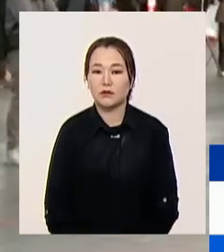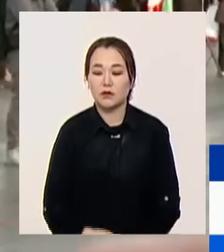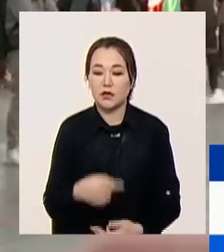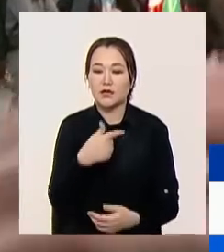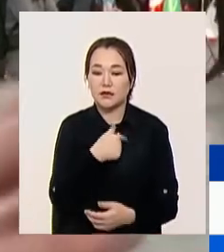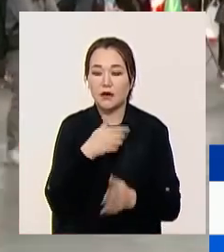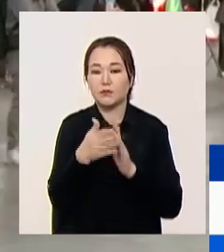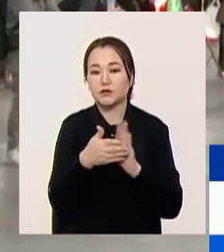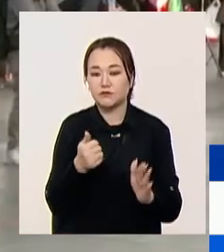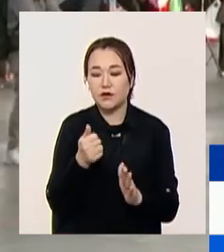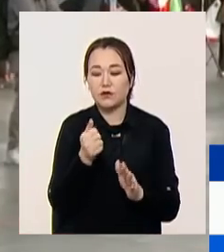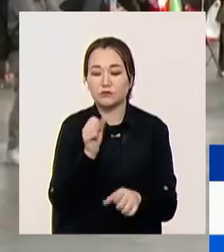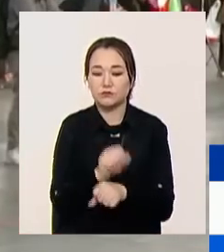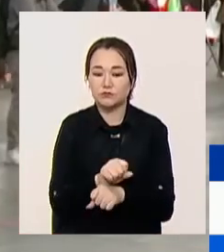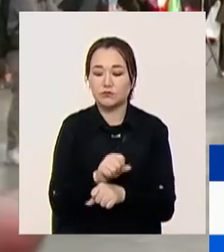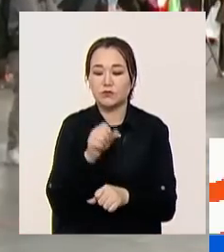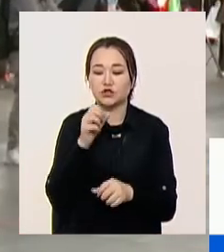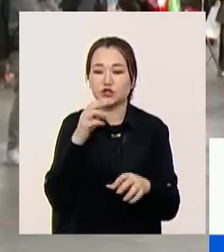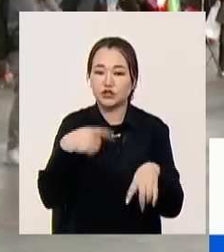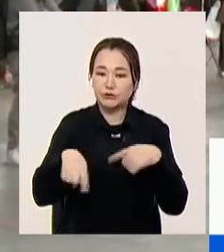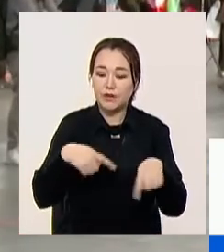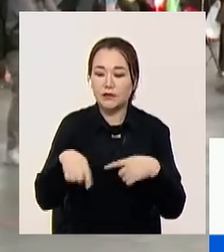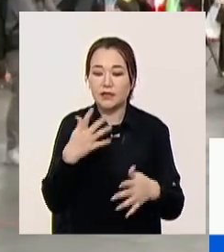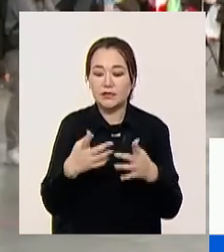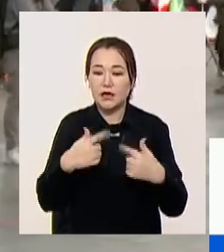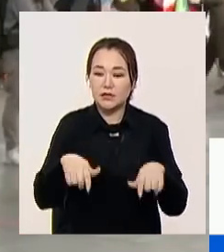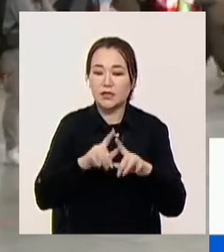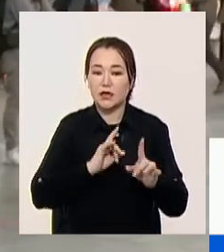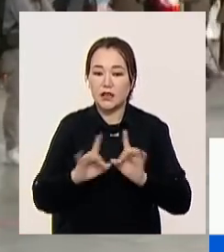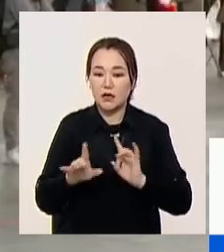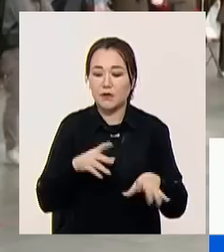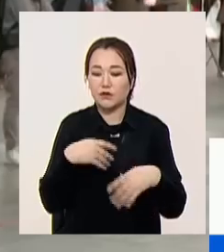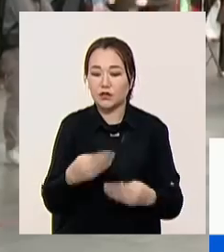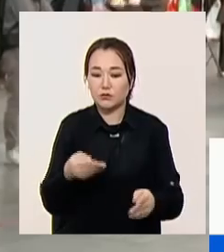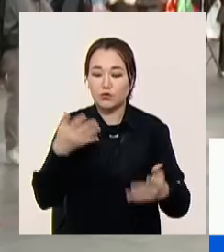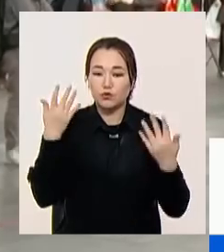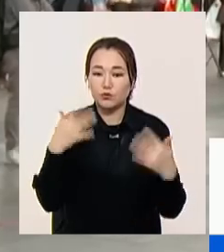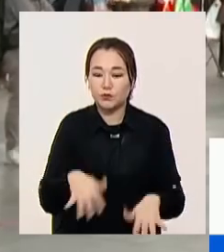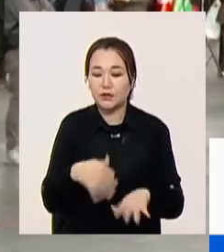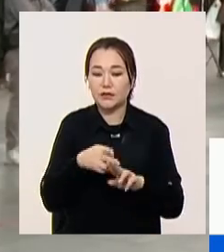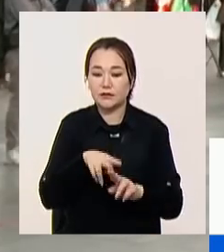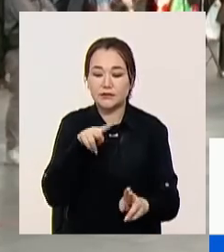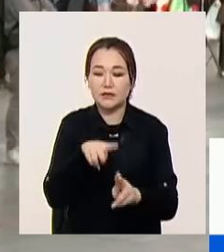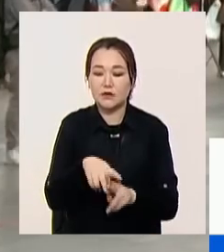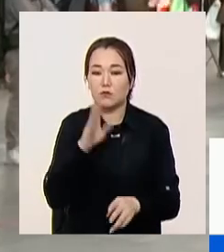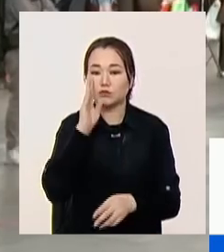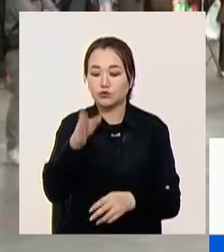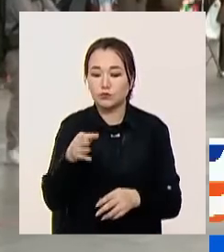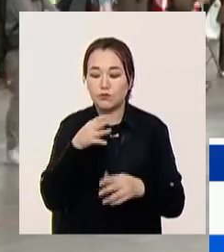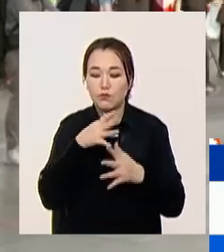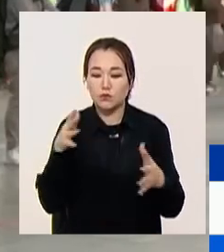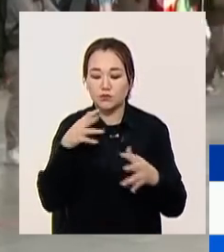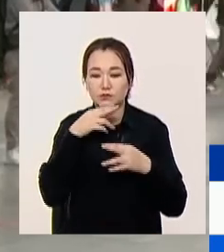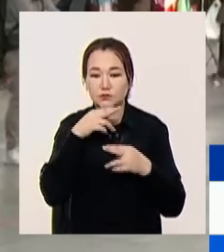Я призываю бойкотировать чемпионат. Если организаторы и рекламодатели понесут убытки, это заставит их в будущем уделять